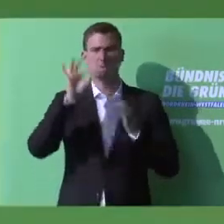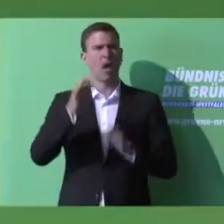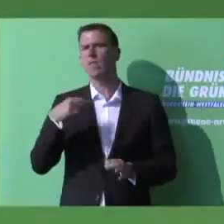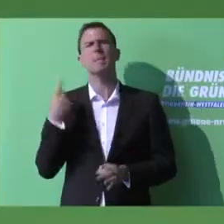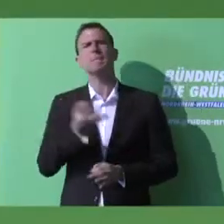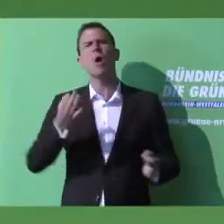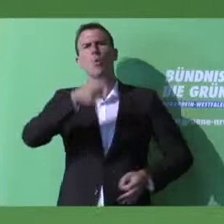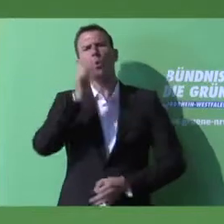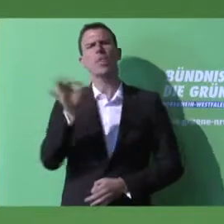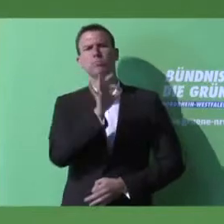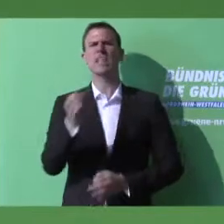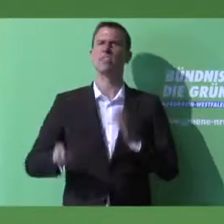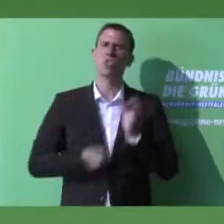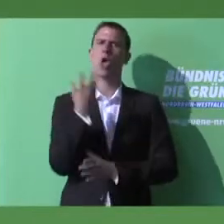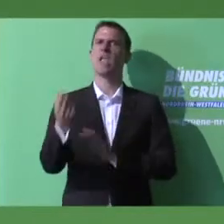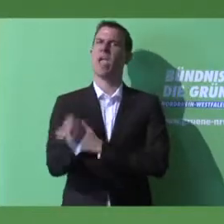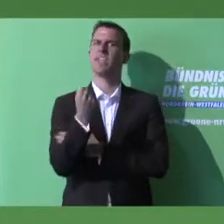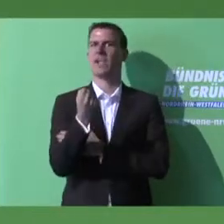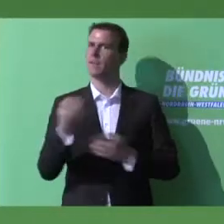Energien. Dafür streiten wir.